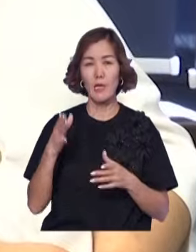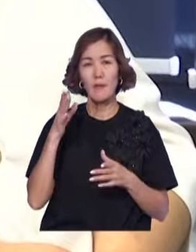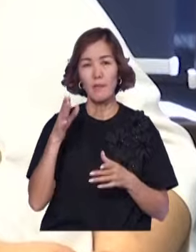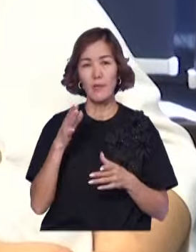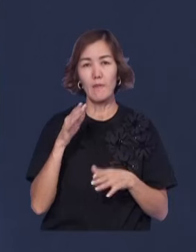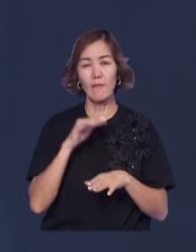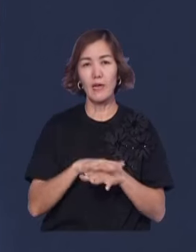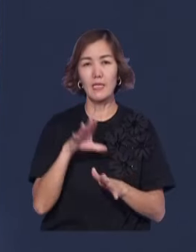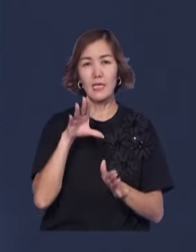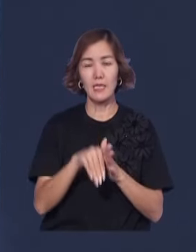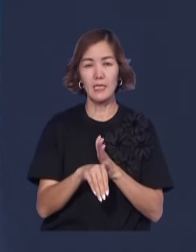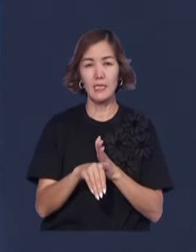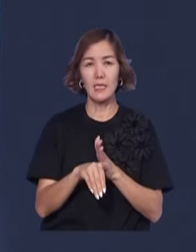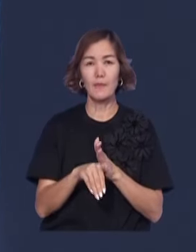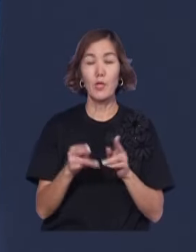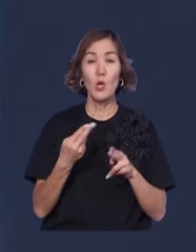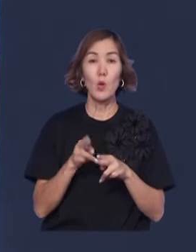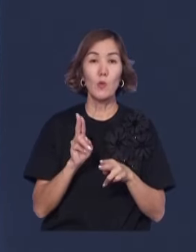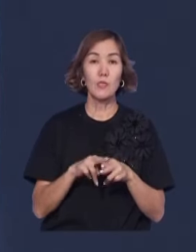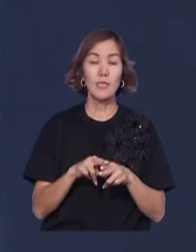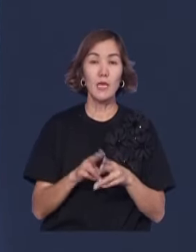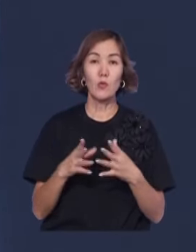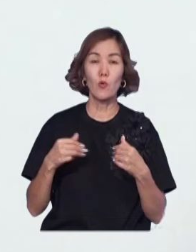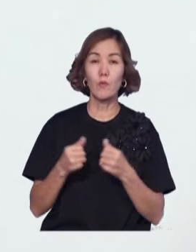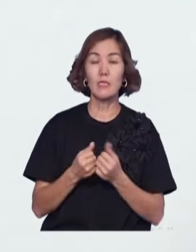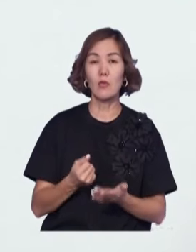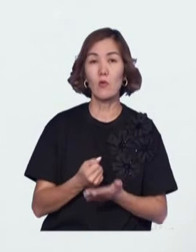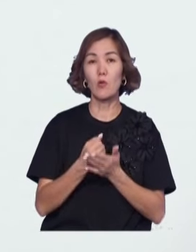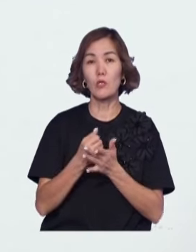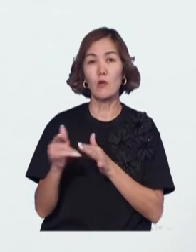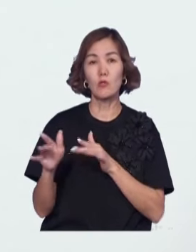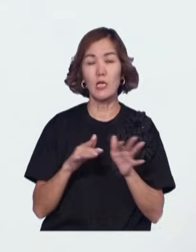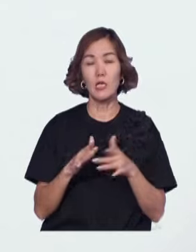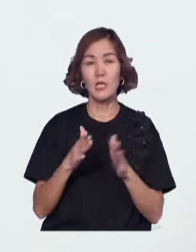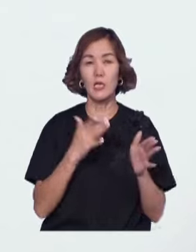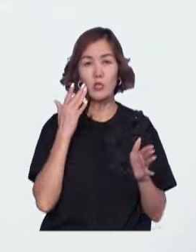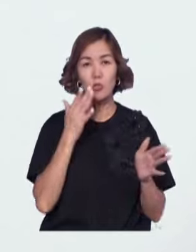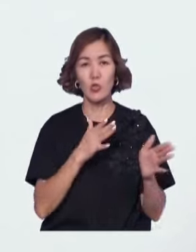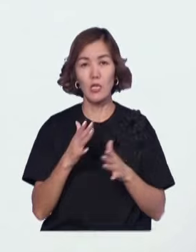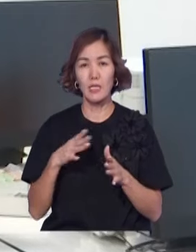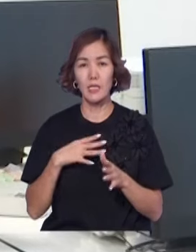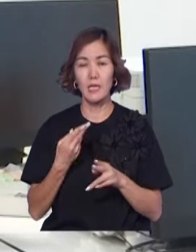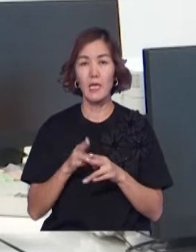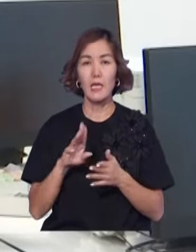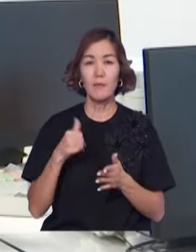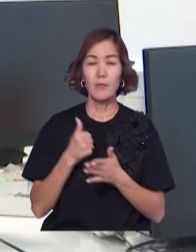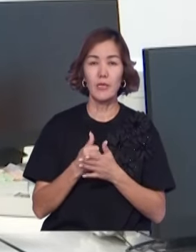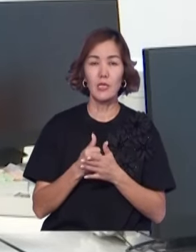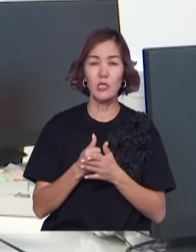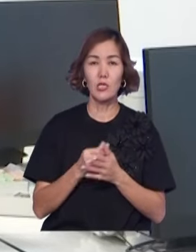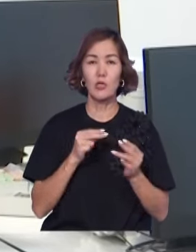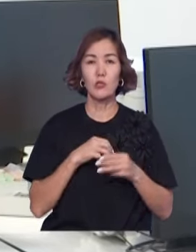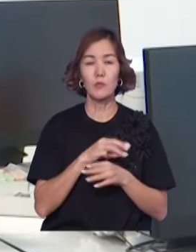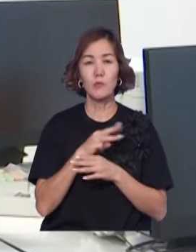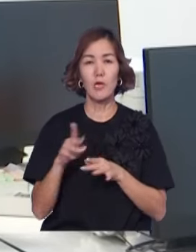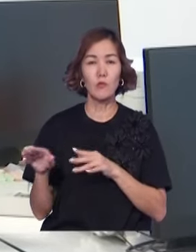жөніндегі деректері енгізілген. Осыған байланысты отбасыларға қолдау көрсету шаралары жүйеленеді. Ең бірінші мәселенің бірі